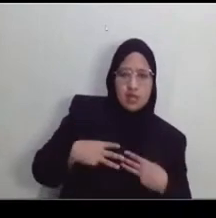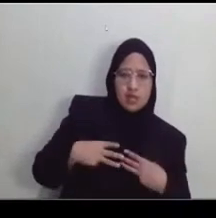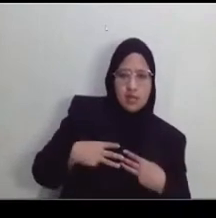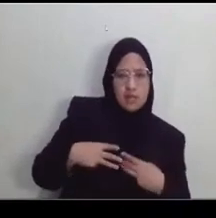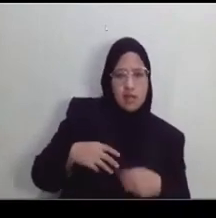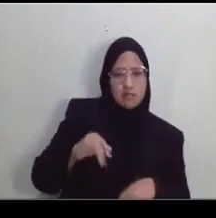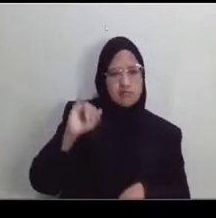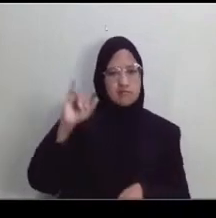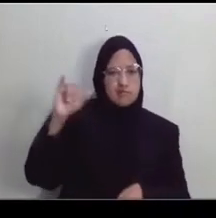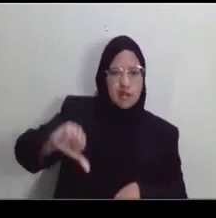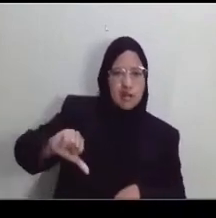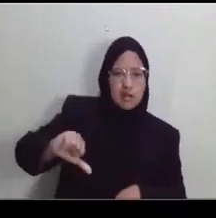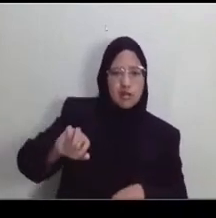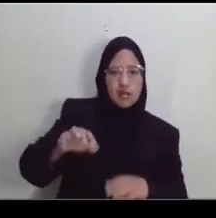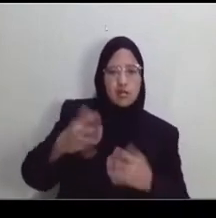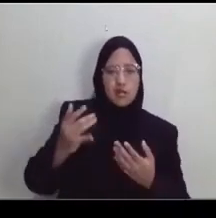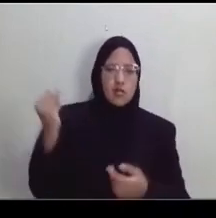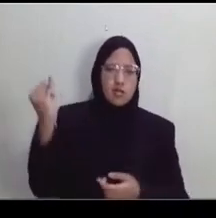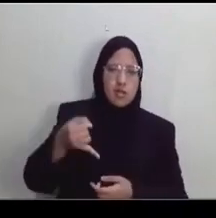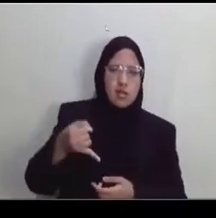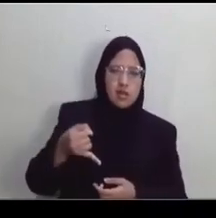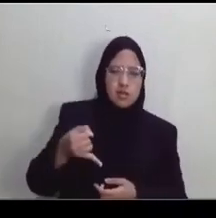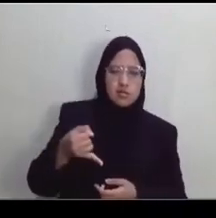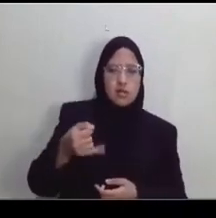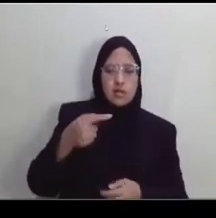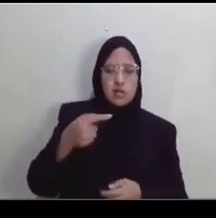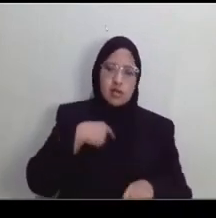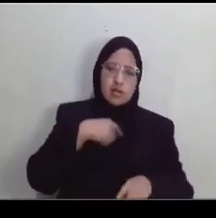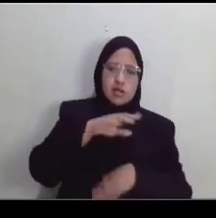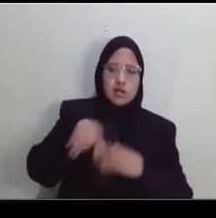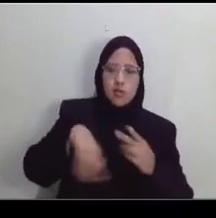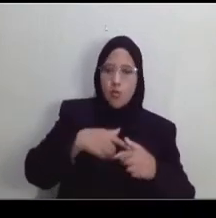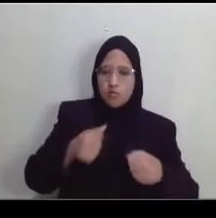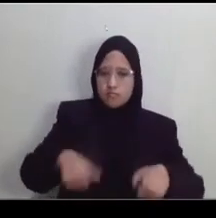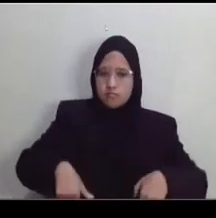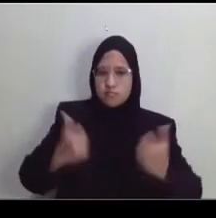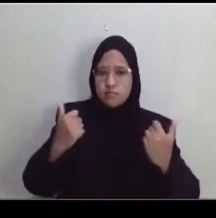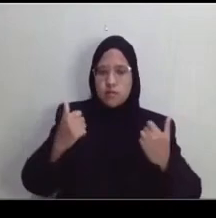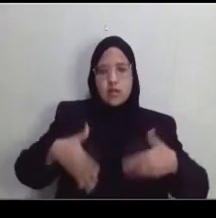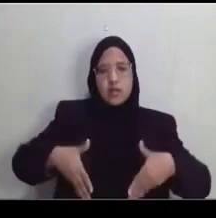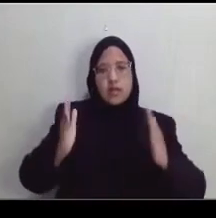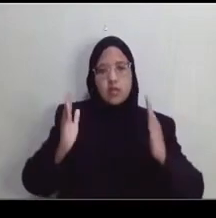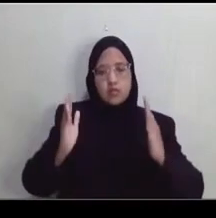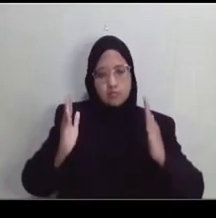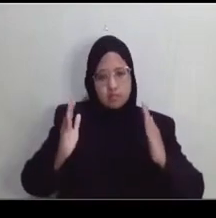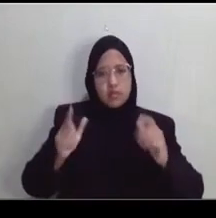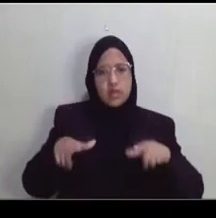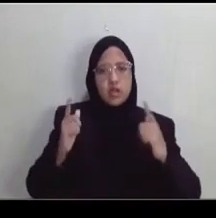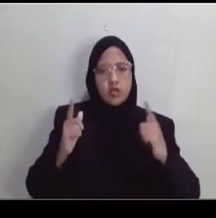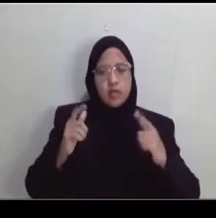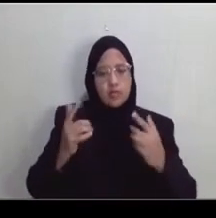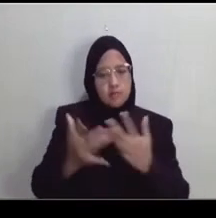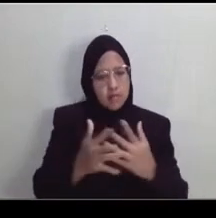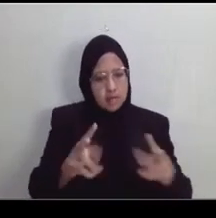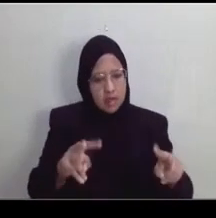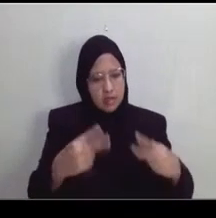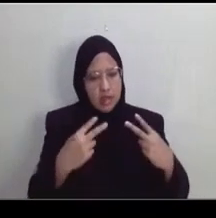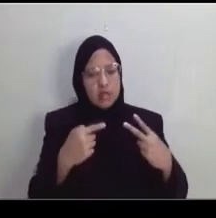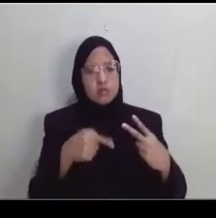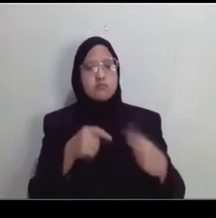segala kegiatan sebagai Abdi hukum yang terus-menerus menjadi pusat perhatian masyarakat hakim